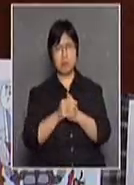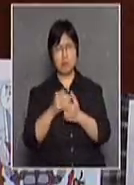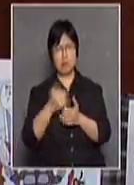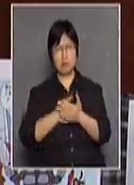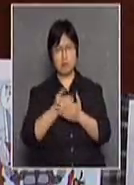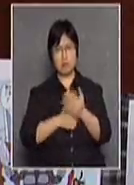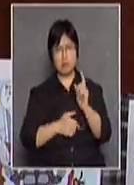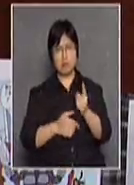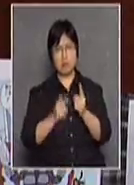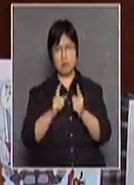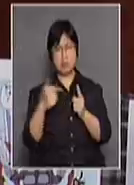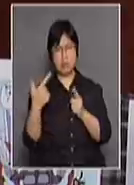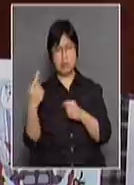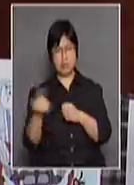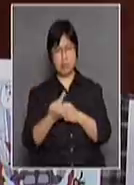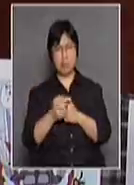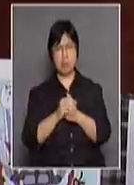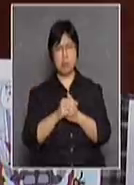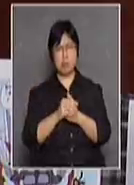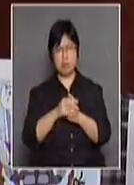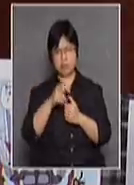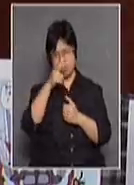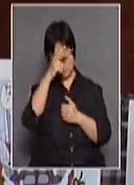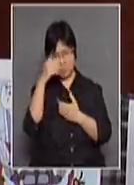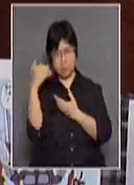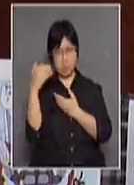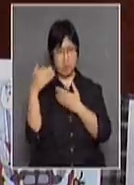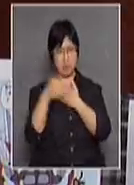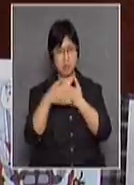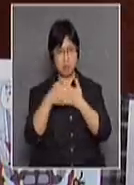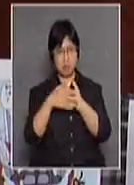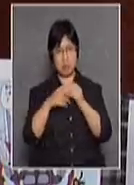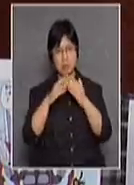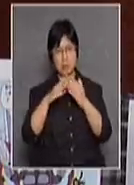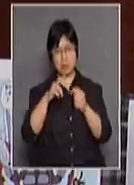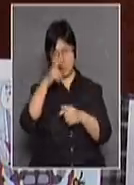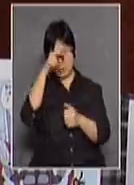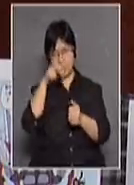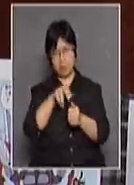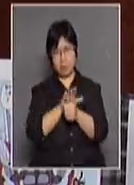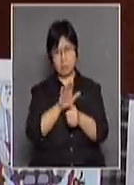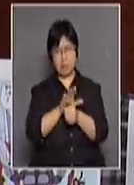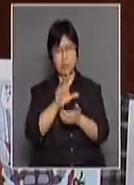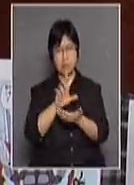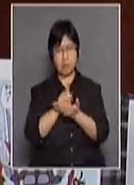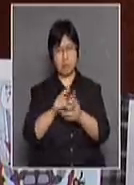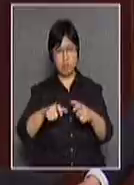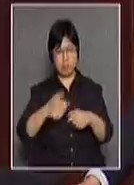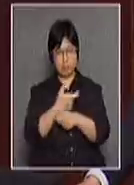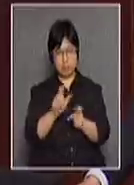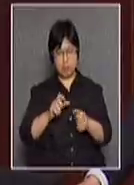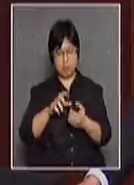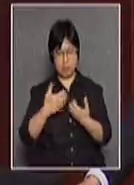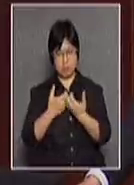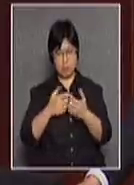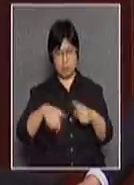減1,180,000，相當於運輸及房屋局政治助理一職全年薪酬的預算開支。 現在各位提